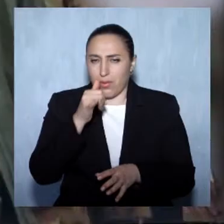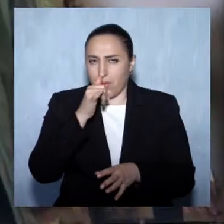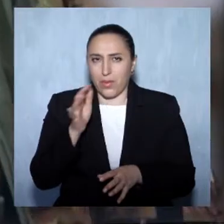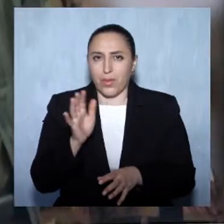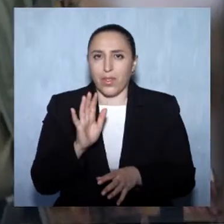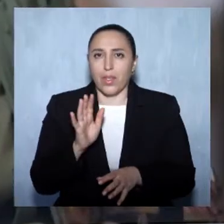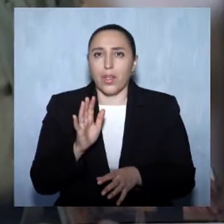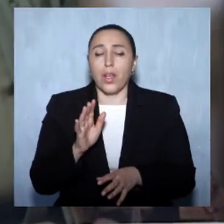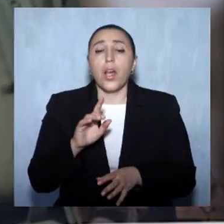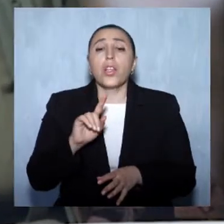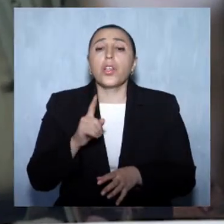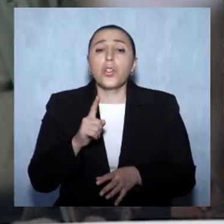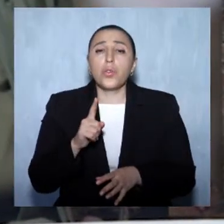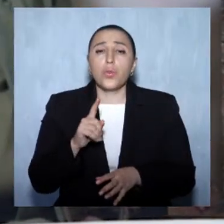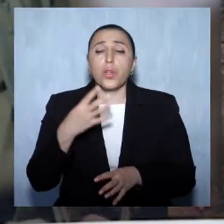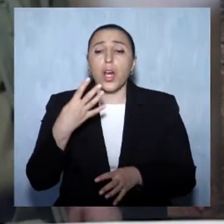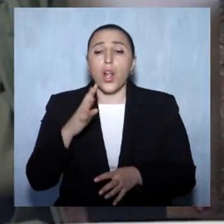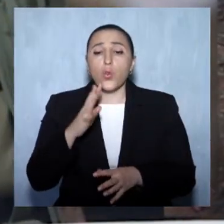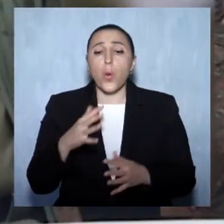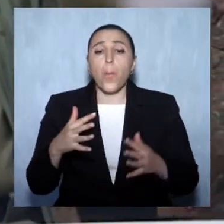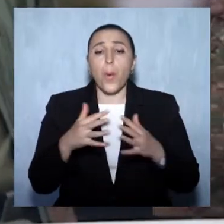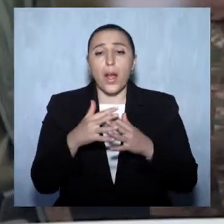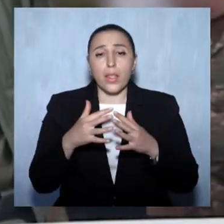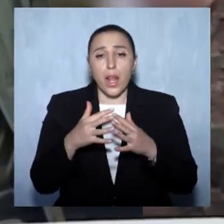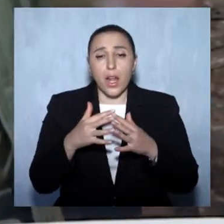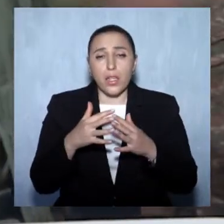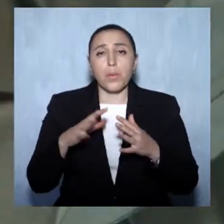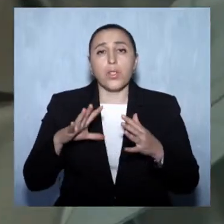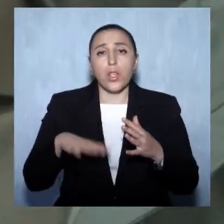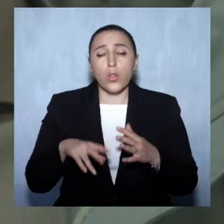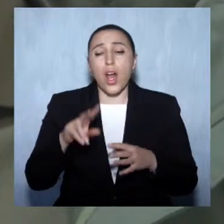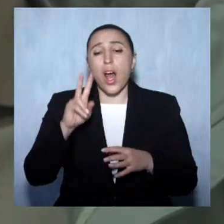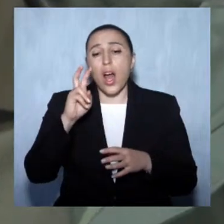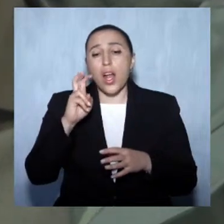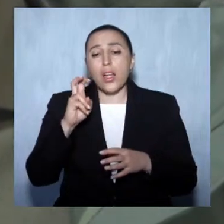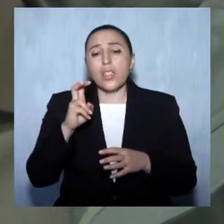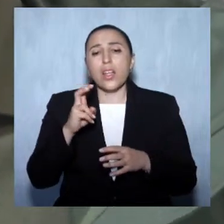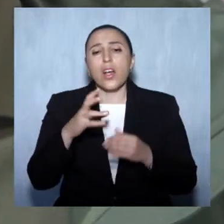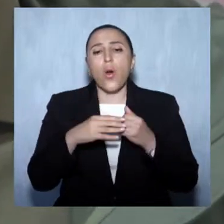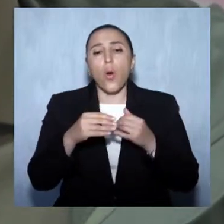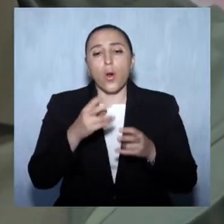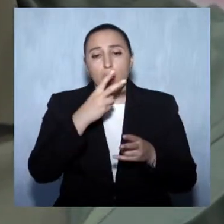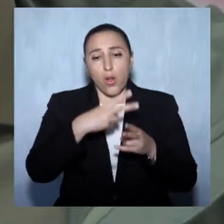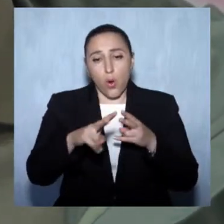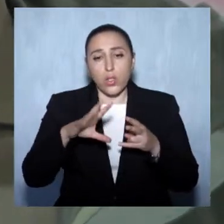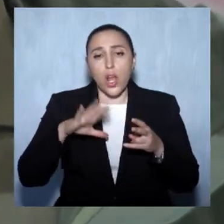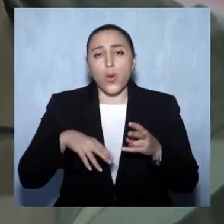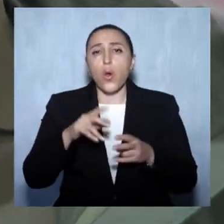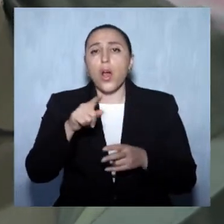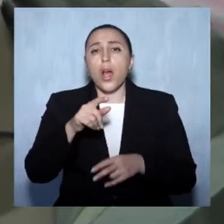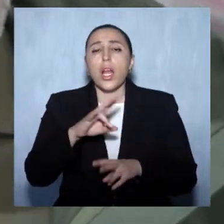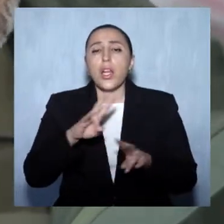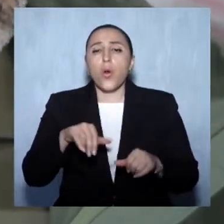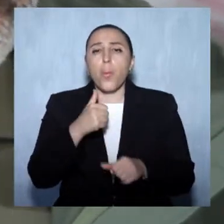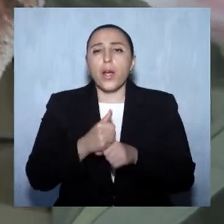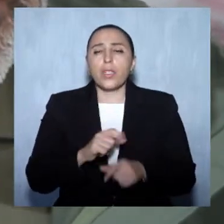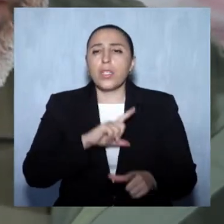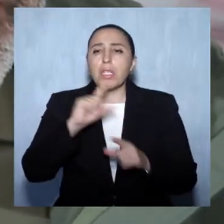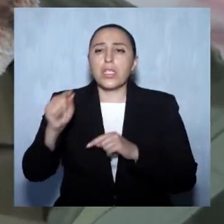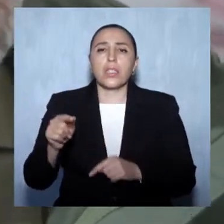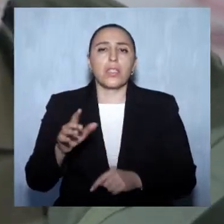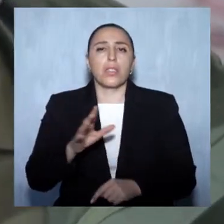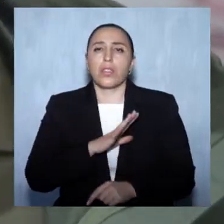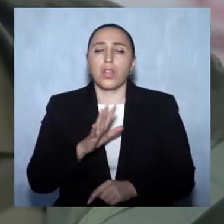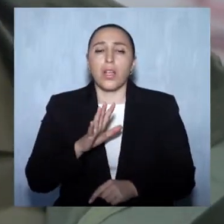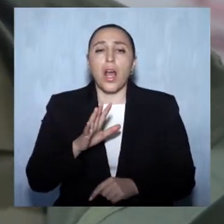հիմն է։ Թե ինչու 44-օրյա պատերազմից ու Արցախի մի մասը կորցնելուց հետո Փաշինյանը ոչ մի անգամ չի եղել այնտեղ,